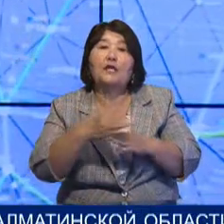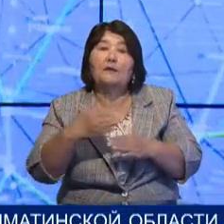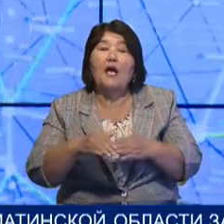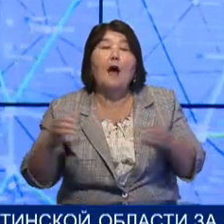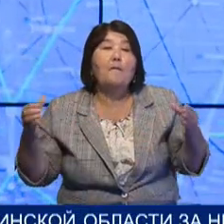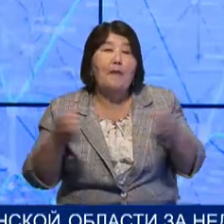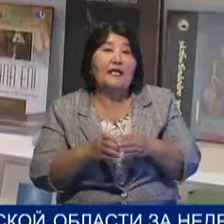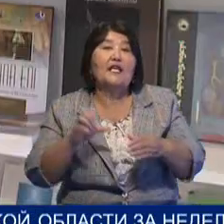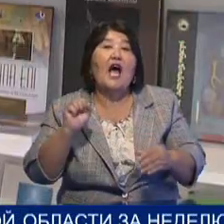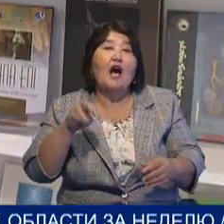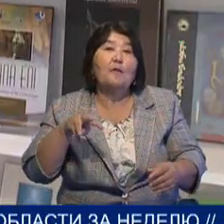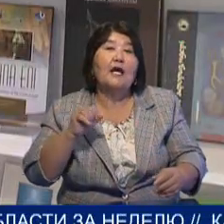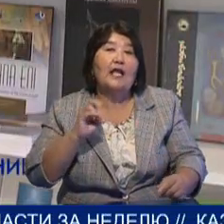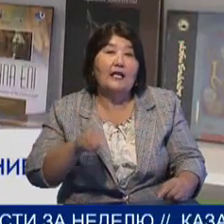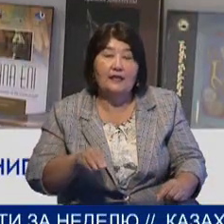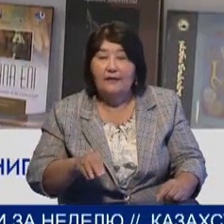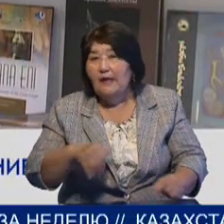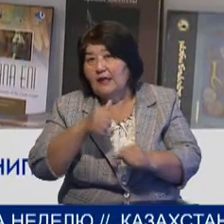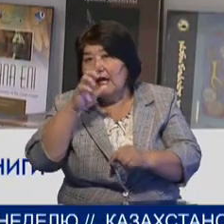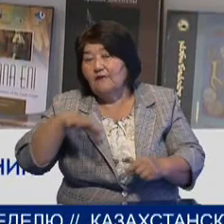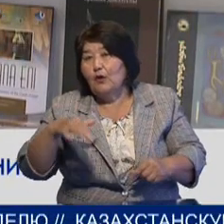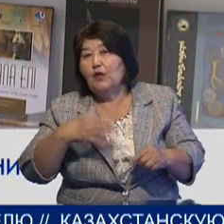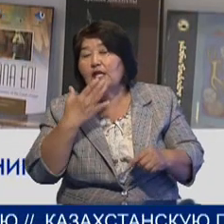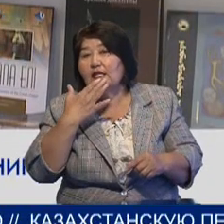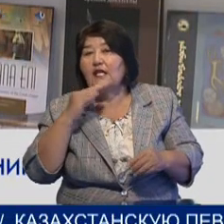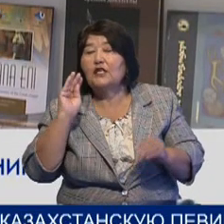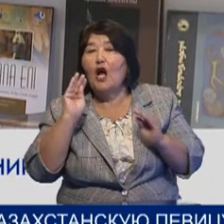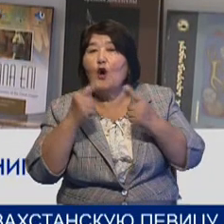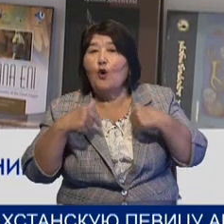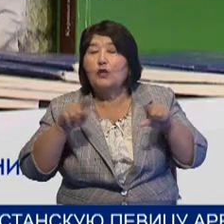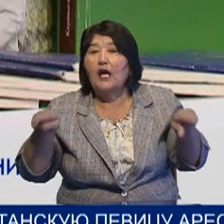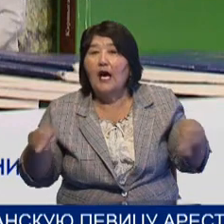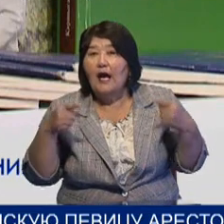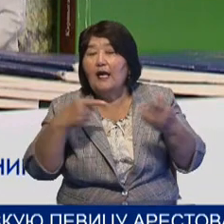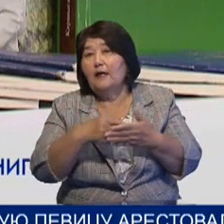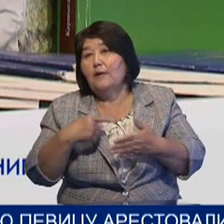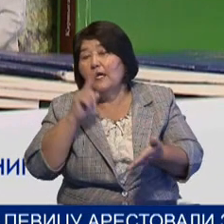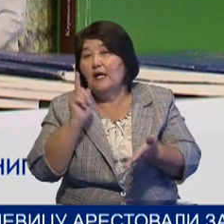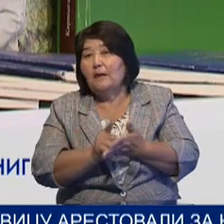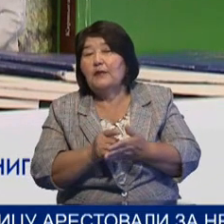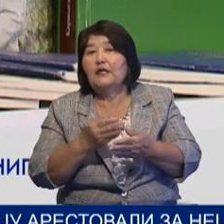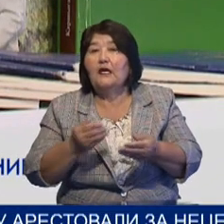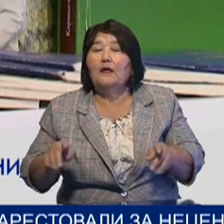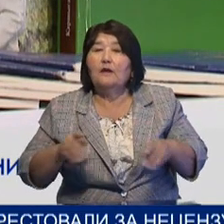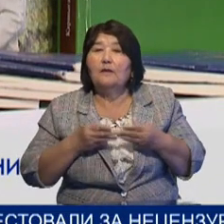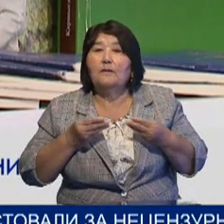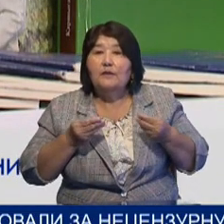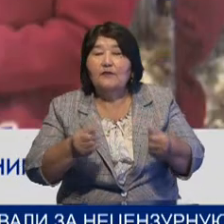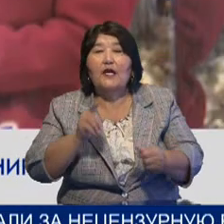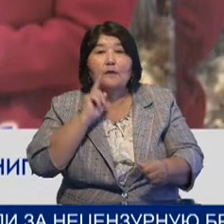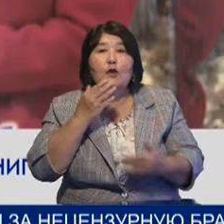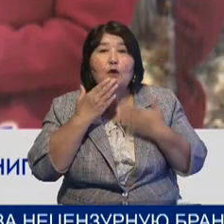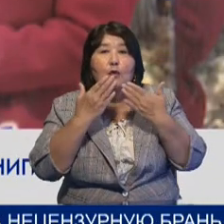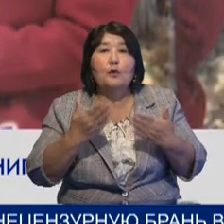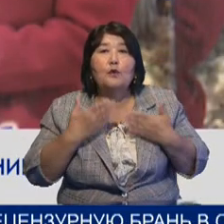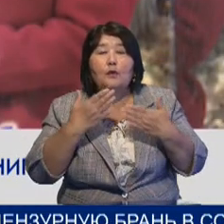партии аманат глава государств на национальном курултае отметил мы прежде всего должны прививать молодёжи любовь к чтению